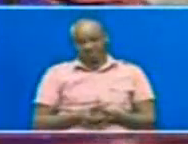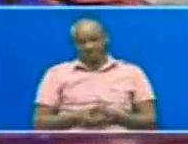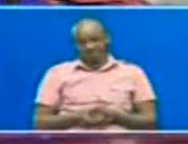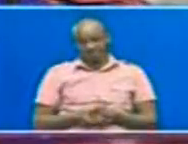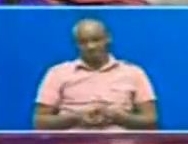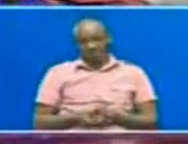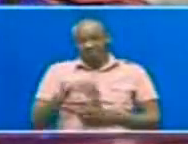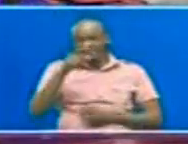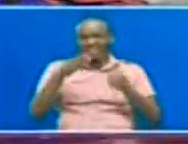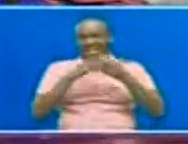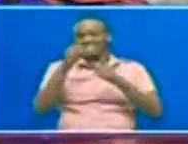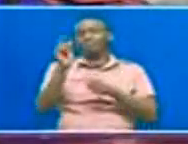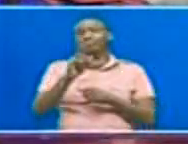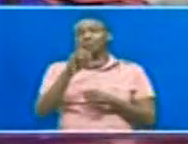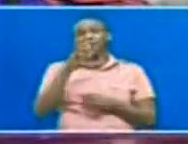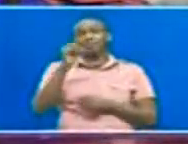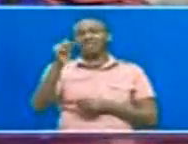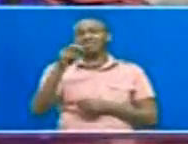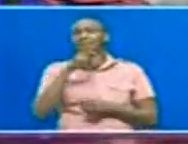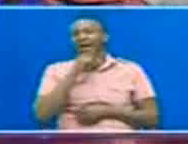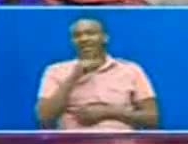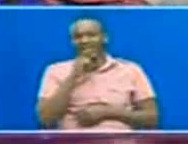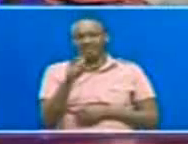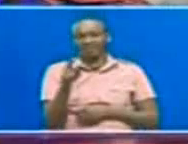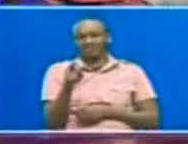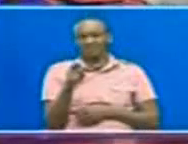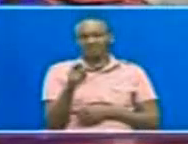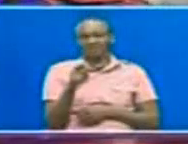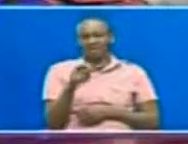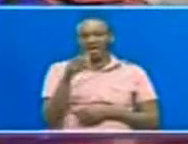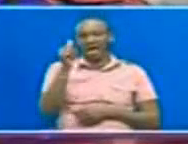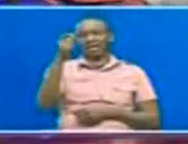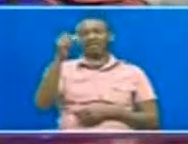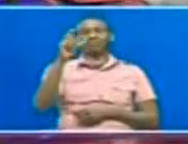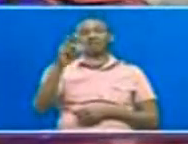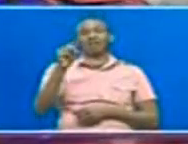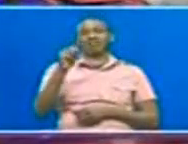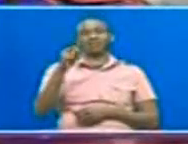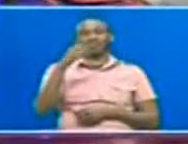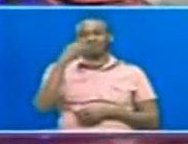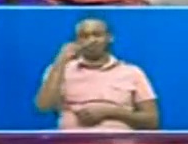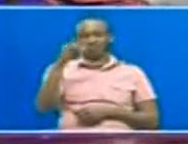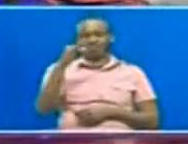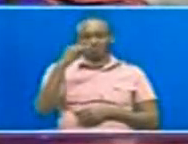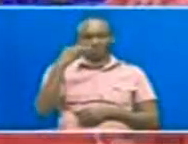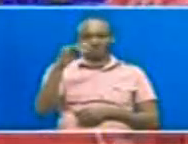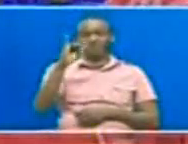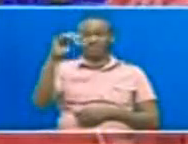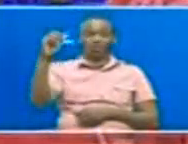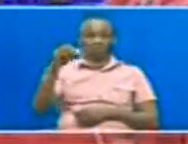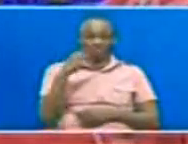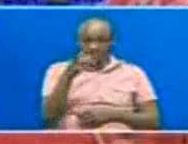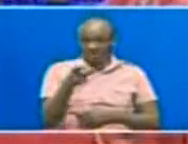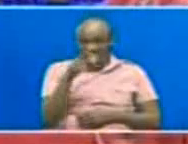man? 90-minute man, nani? Alan Thigo. Alan Thigo was a good midfielder. Hao watu ndio,